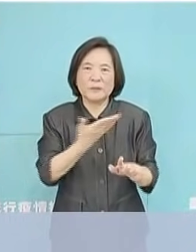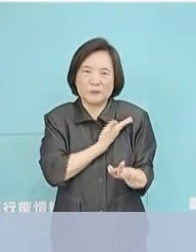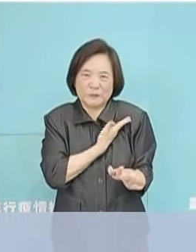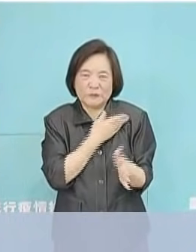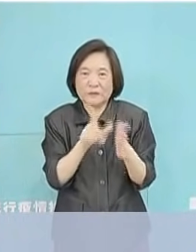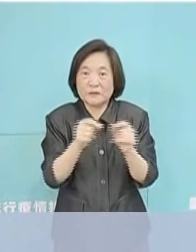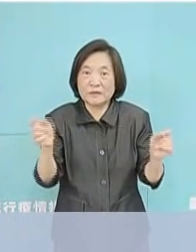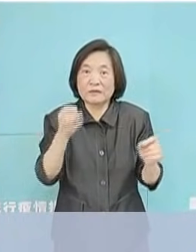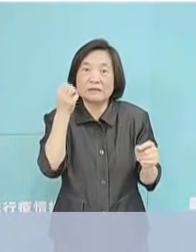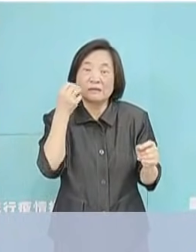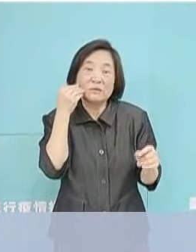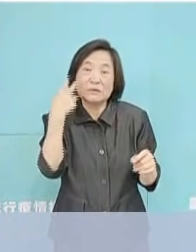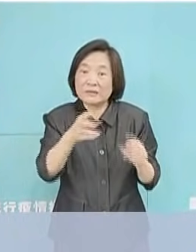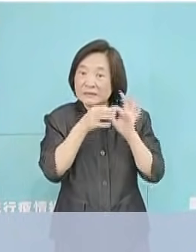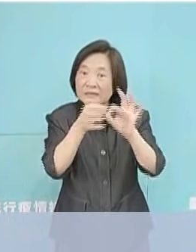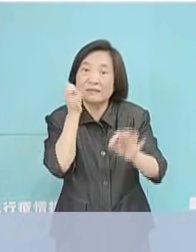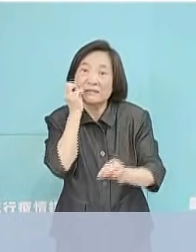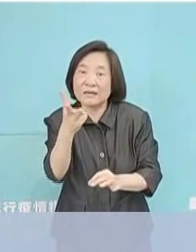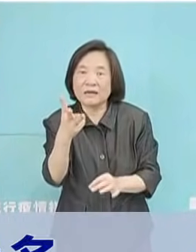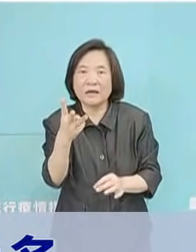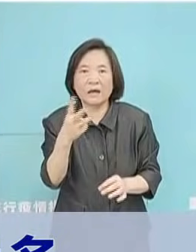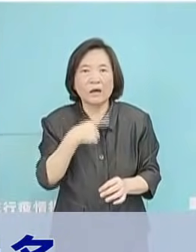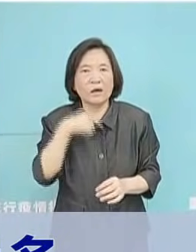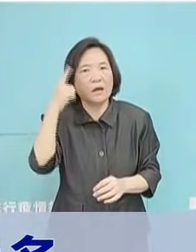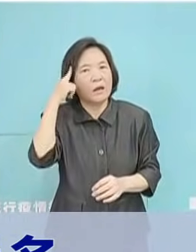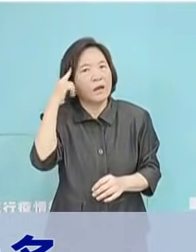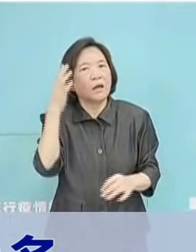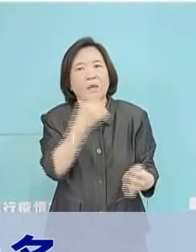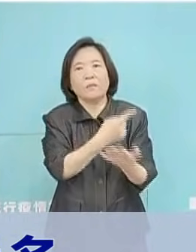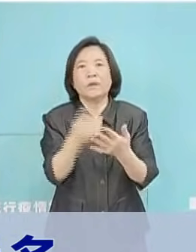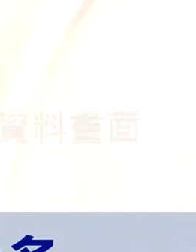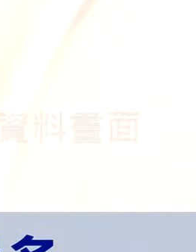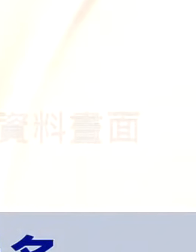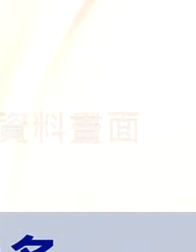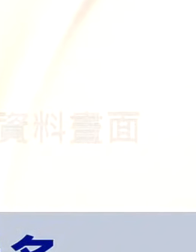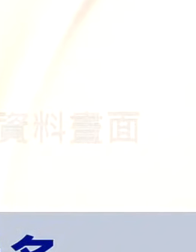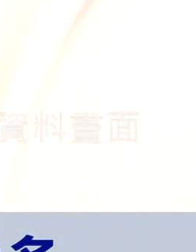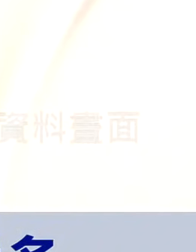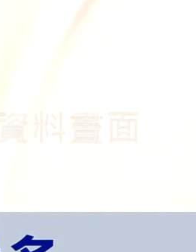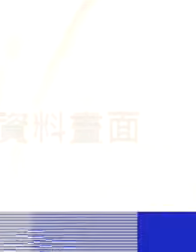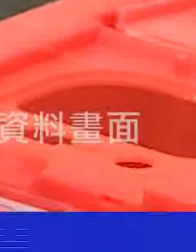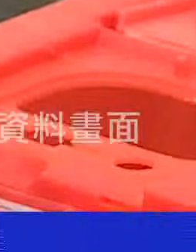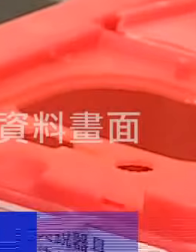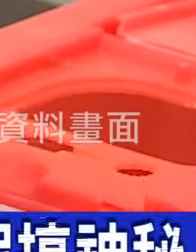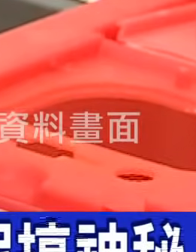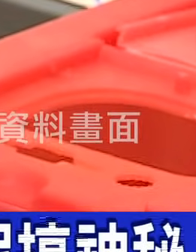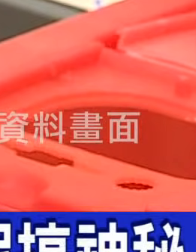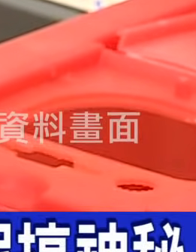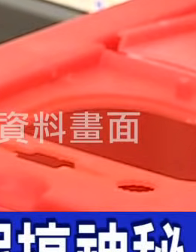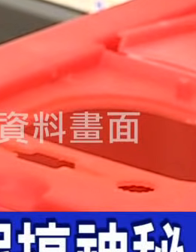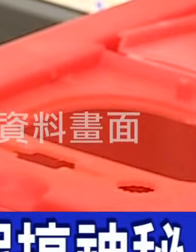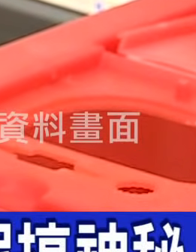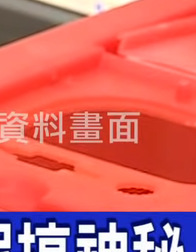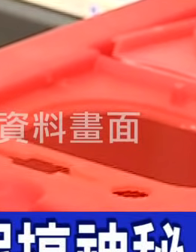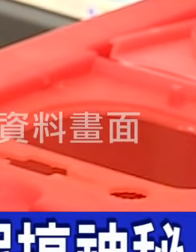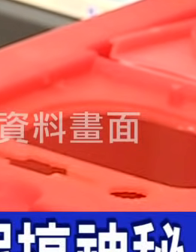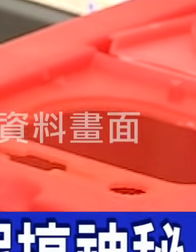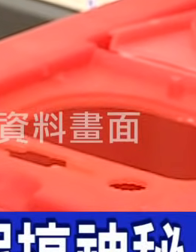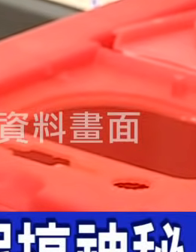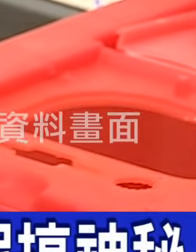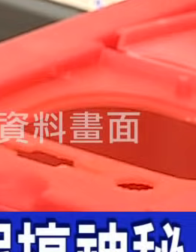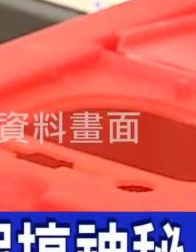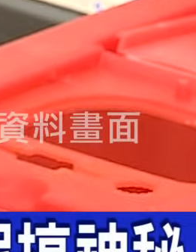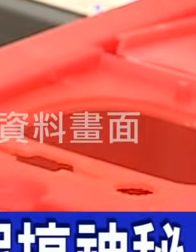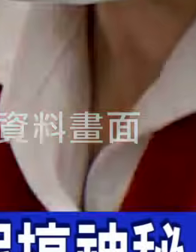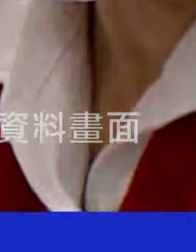久？如果再撑3个月，我认为饿死的会比病死的还多了。 不止数字一变再变，就怕数量不够，3级警戒解